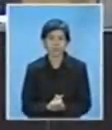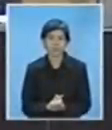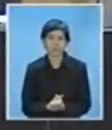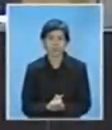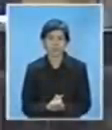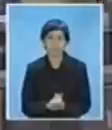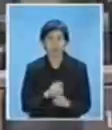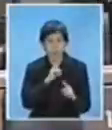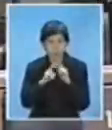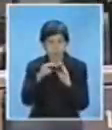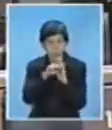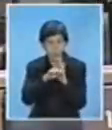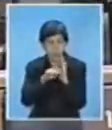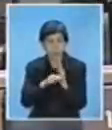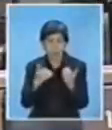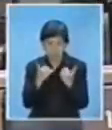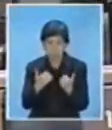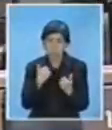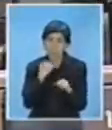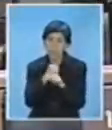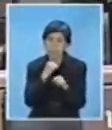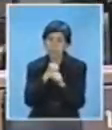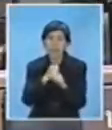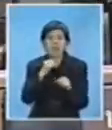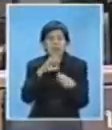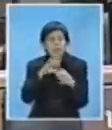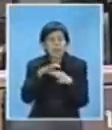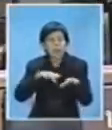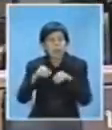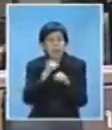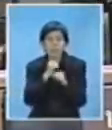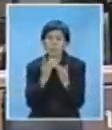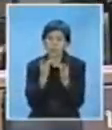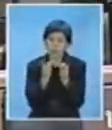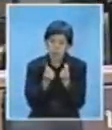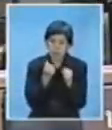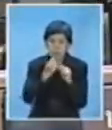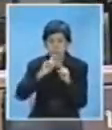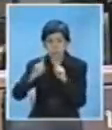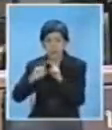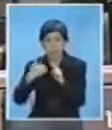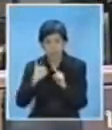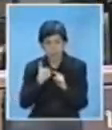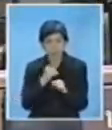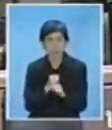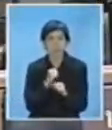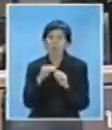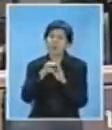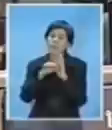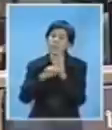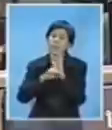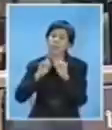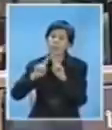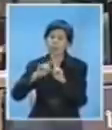กรอบการเจรจาแบบนี้นะคะจะทำให้การครอบงำการเปลี่ยนตัวเลขการสั่งเปลี่ยนตัวเลขส่วนสัดส่วนผลประโย